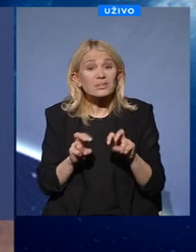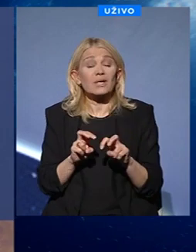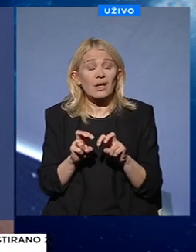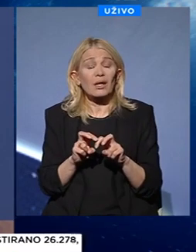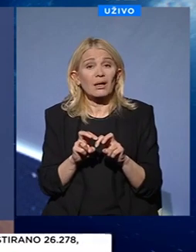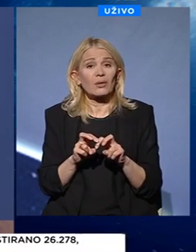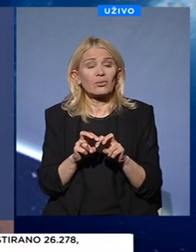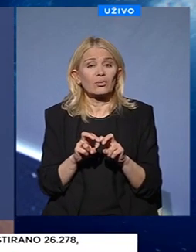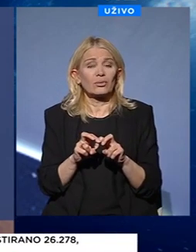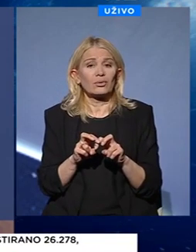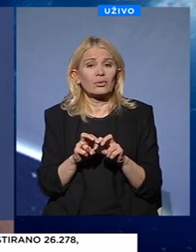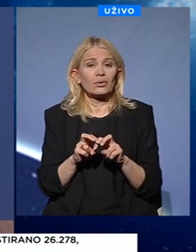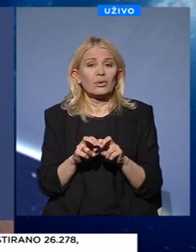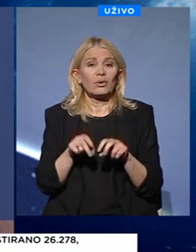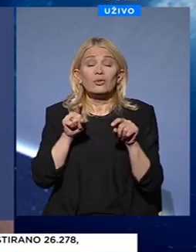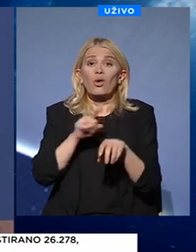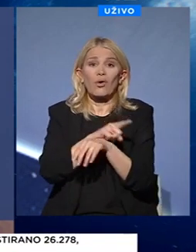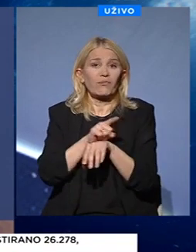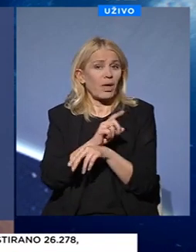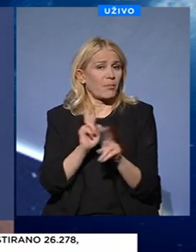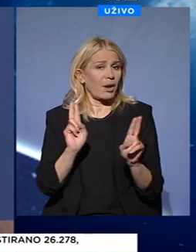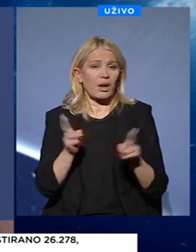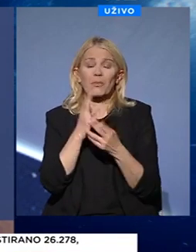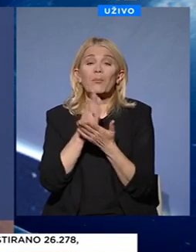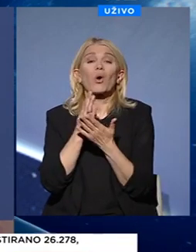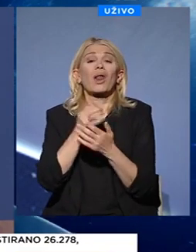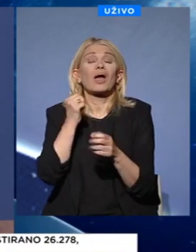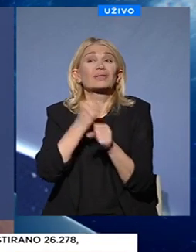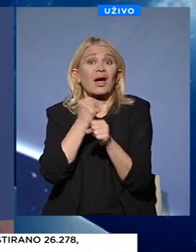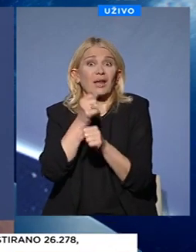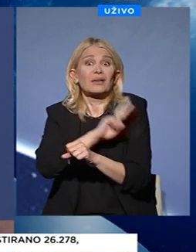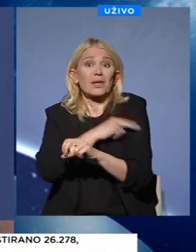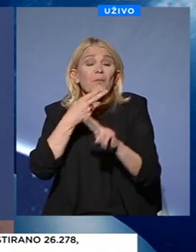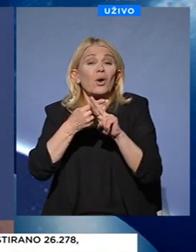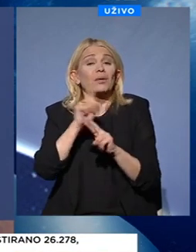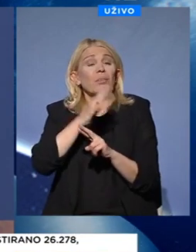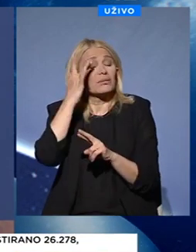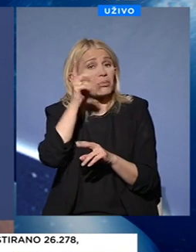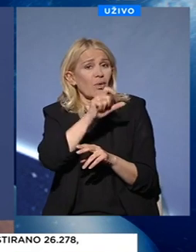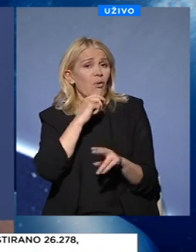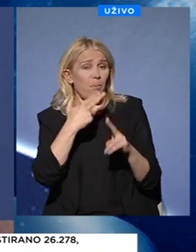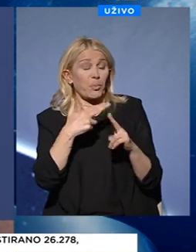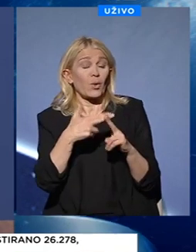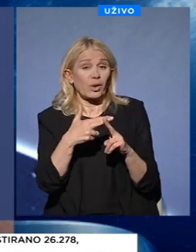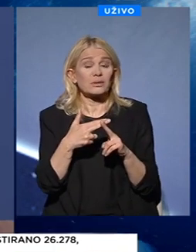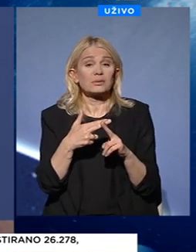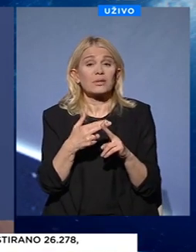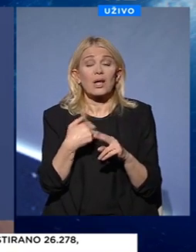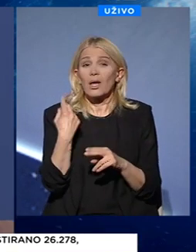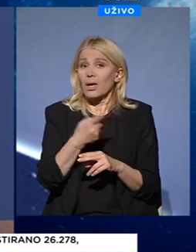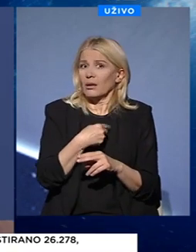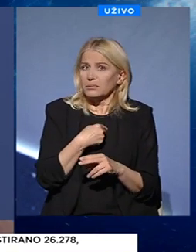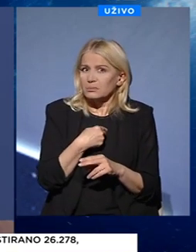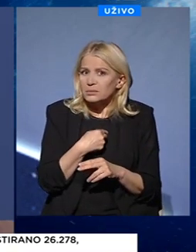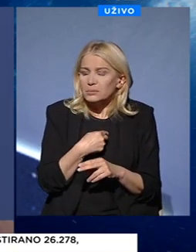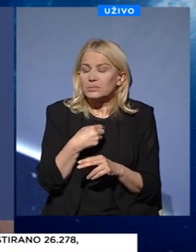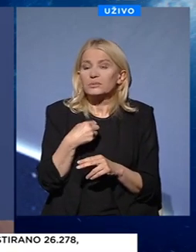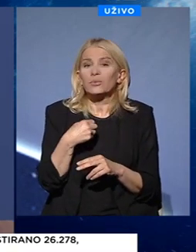a u to vreme ne bi mogla da radi ustanova i ne bi mogli da budu zbrinuti pacijenti. Mi smo se opredelili